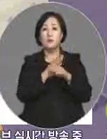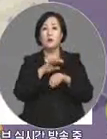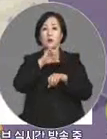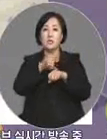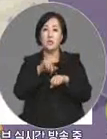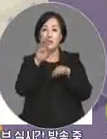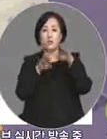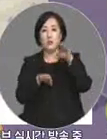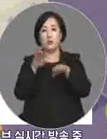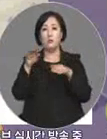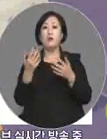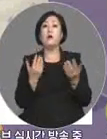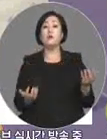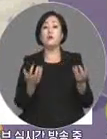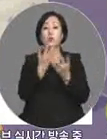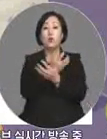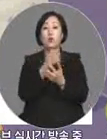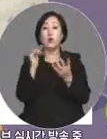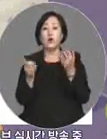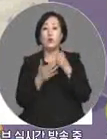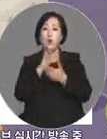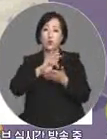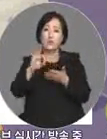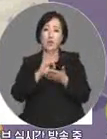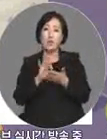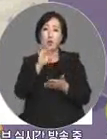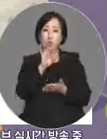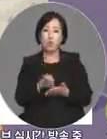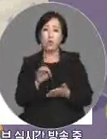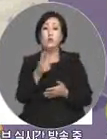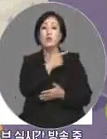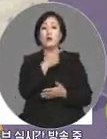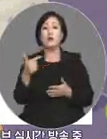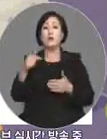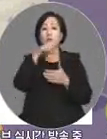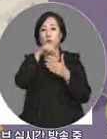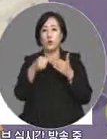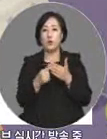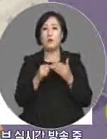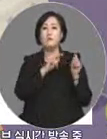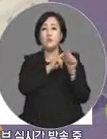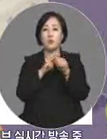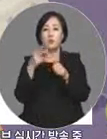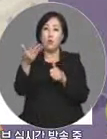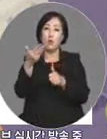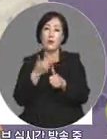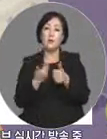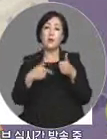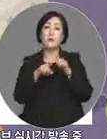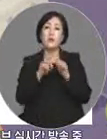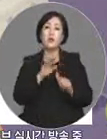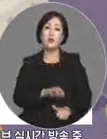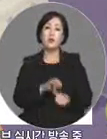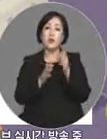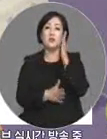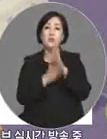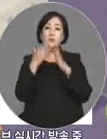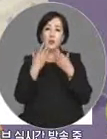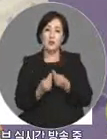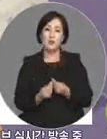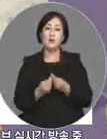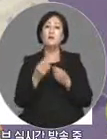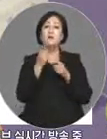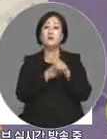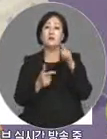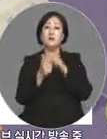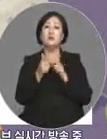유동인구 소비성향 소비 패턴 등 빅데이터 분석 결과를 활용하여 시민 안전과 필드 시설 바통 등